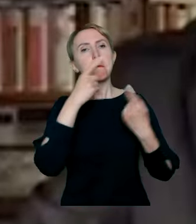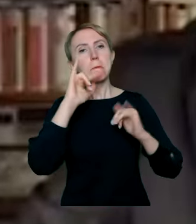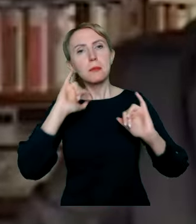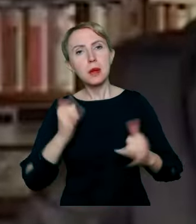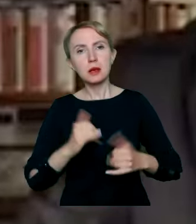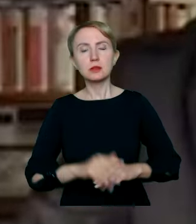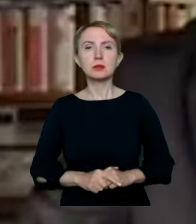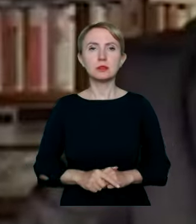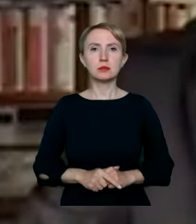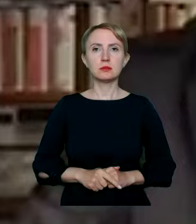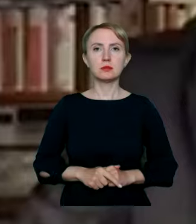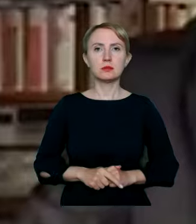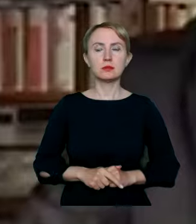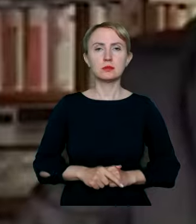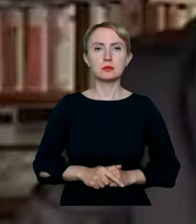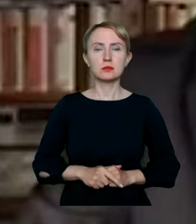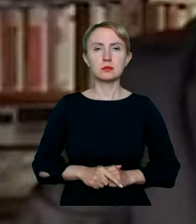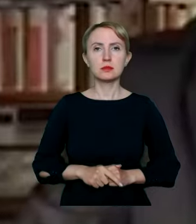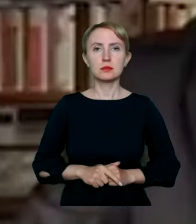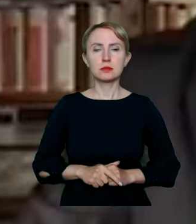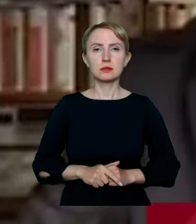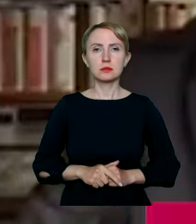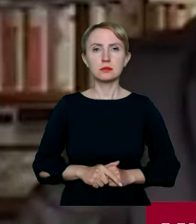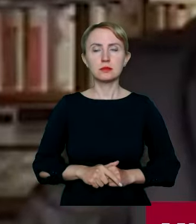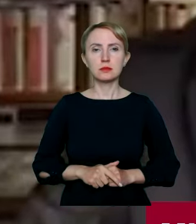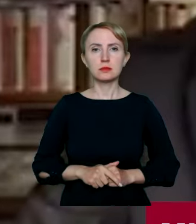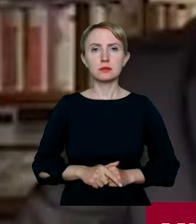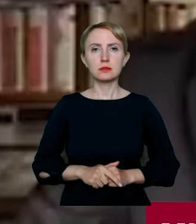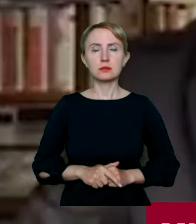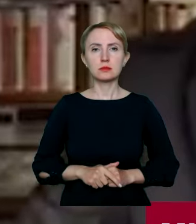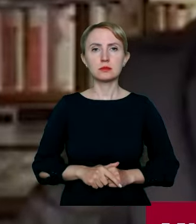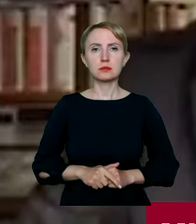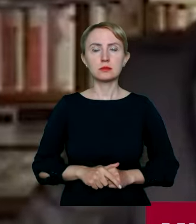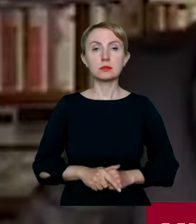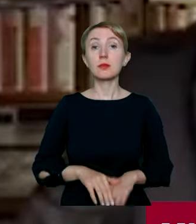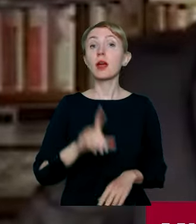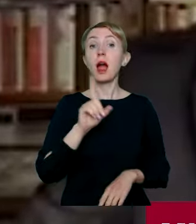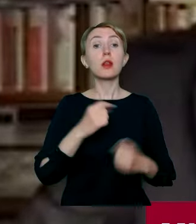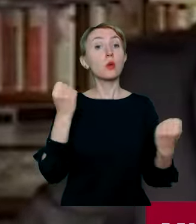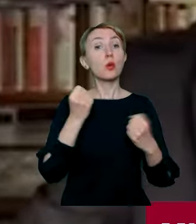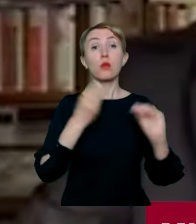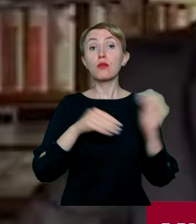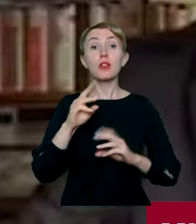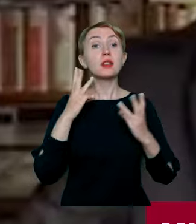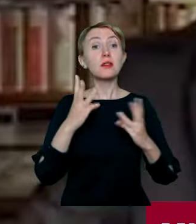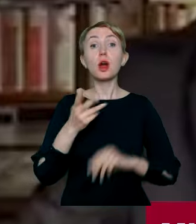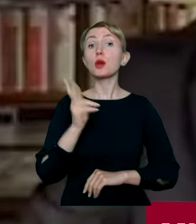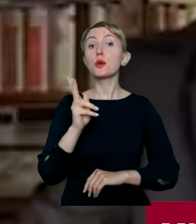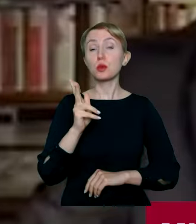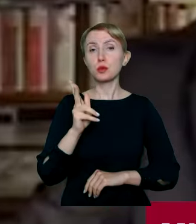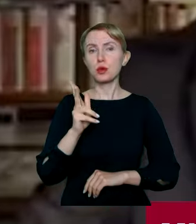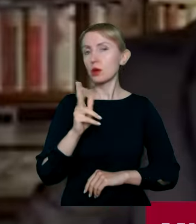niuanse prawdopodobnie gdzieś tam jednak się pojawiają, ale dużo ważniejsze jest to, kto stoi za